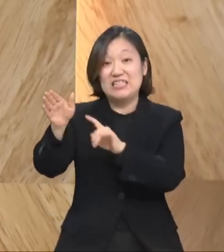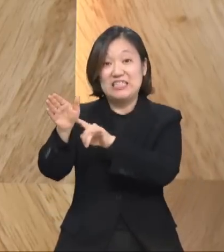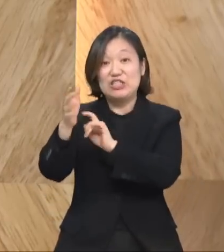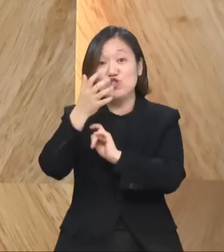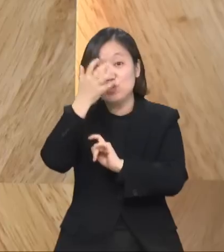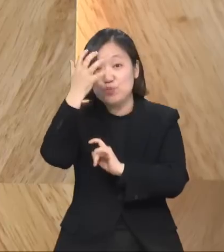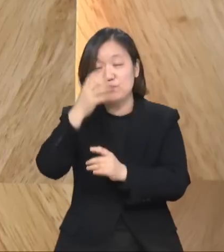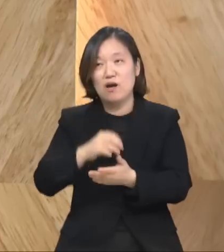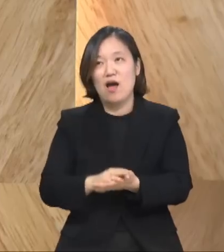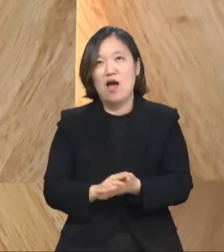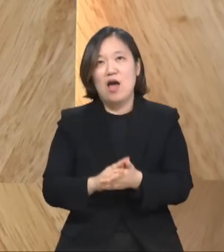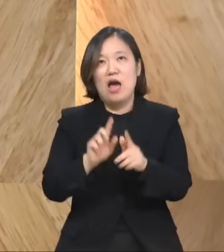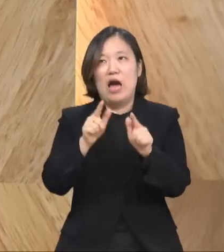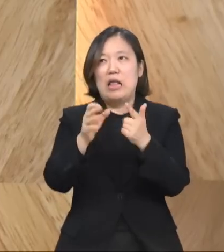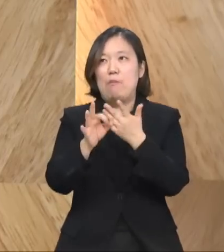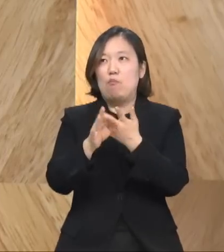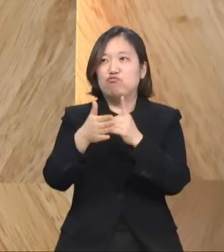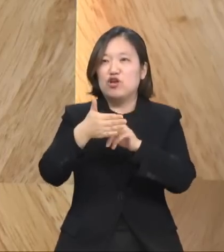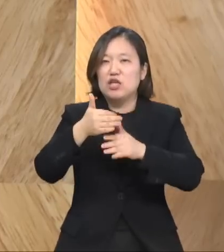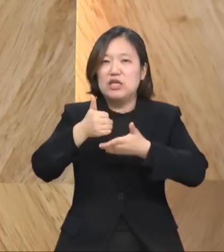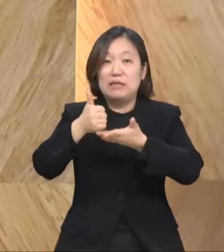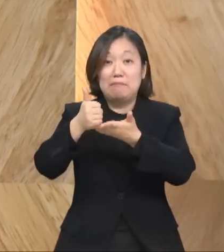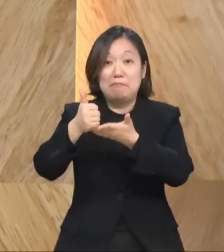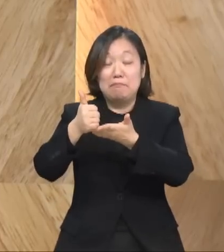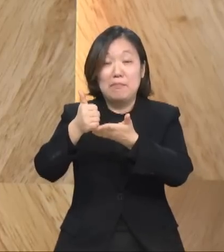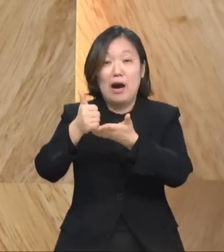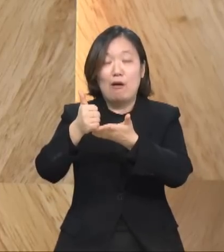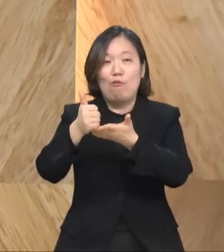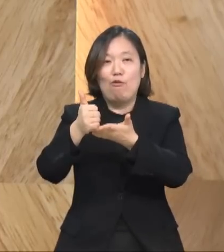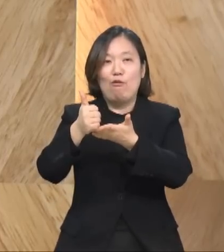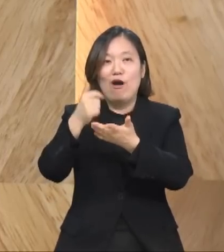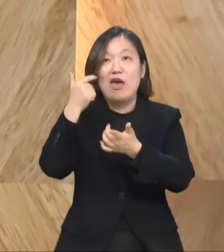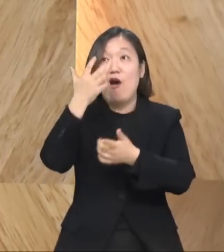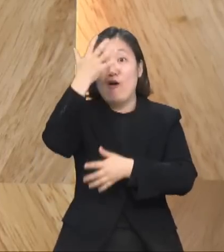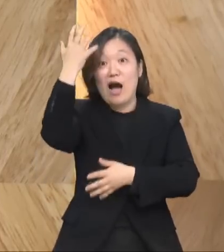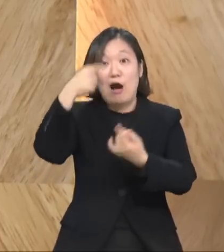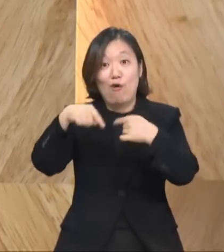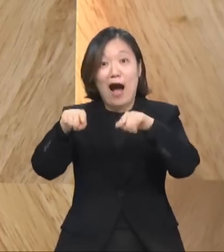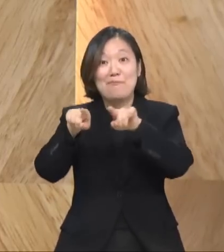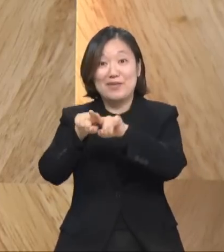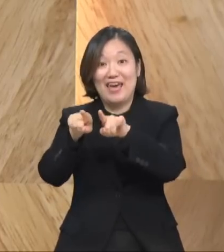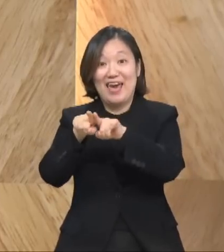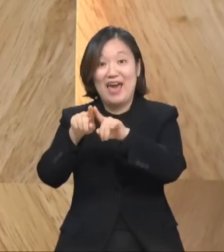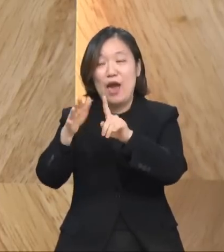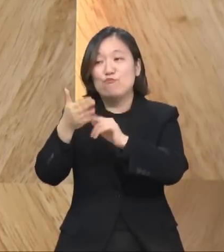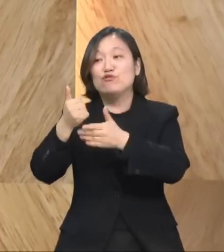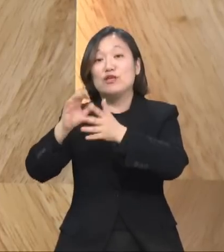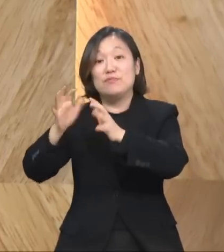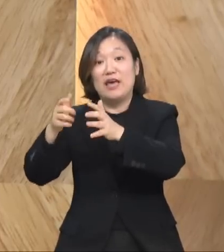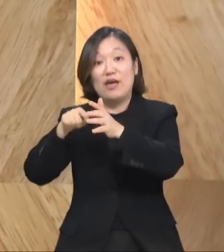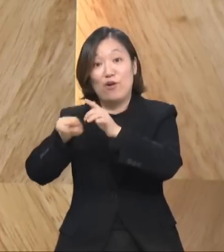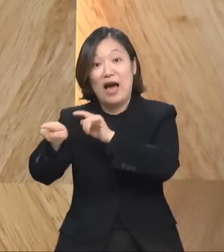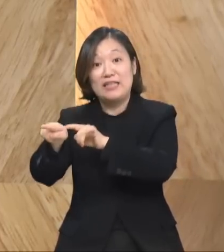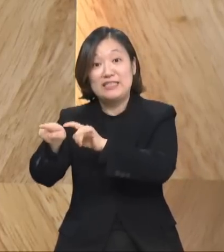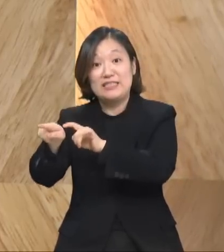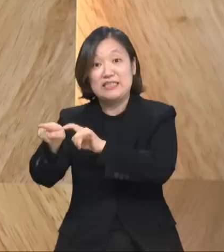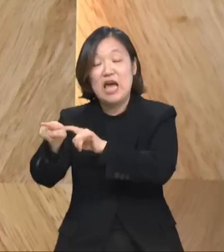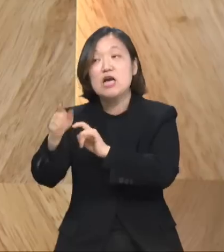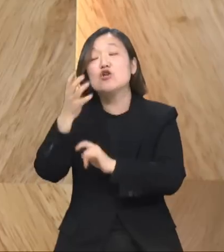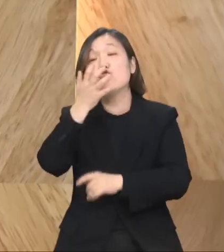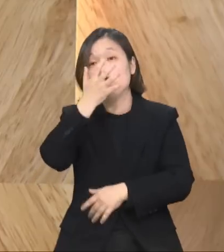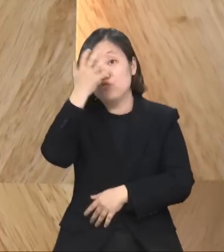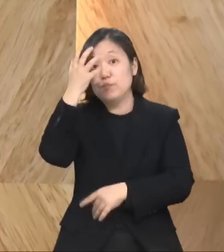나타나셔서 영가들을 이렇게 이제 저 극락세계로 데려가신다든가 대놓고 그런 꿈을 꾸면